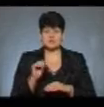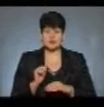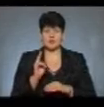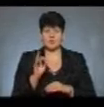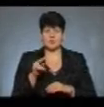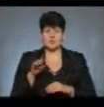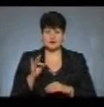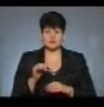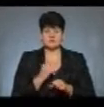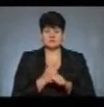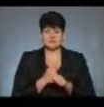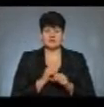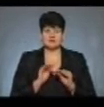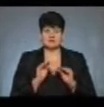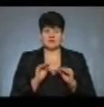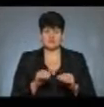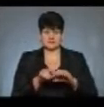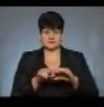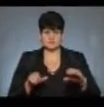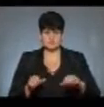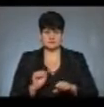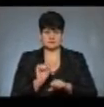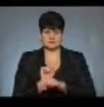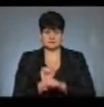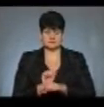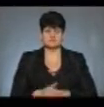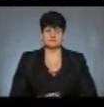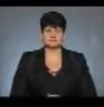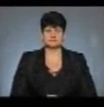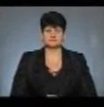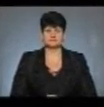Коперника. Робітники встановлюють турнікет з обмежувачем.